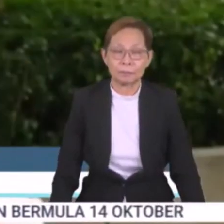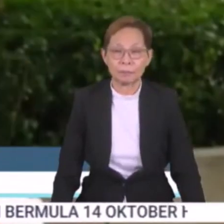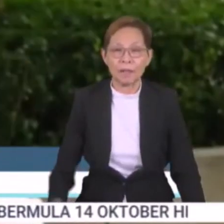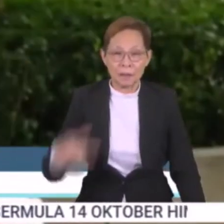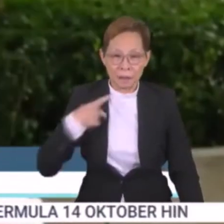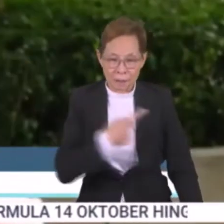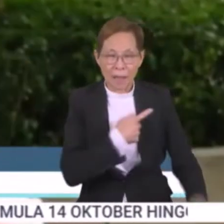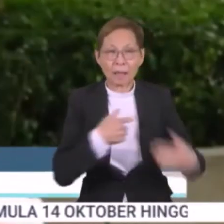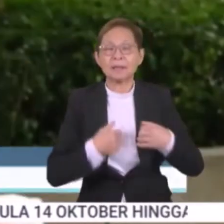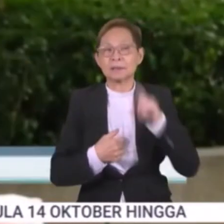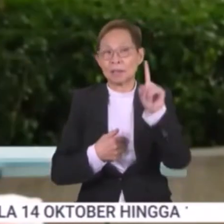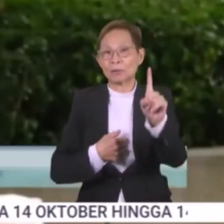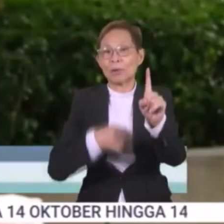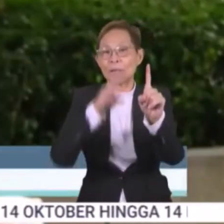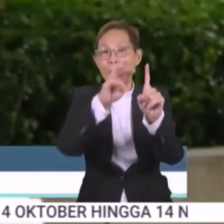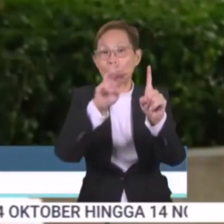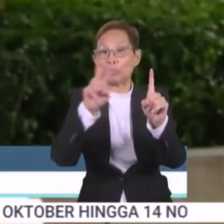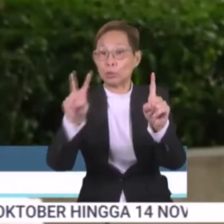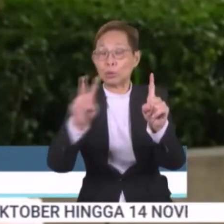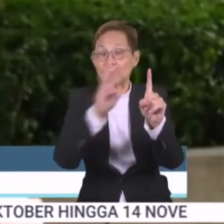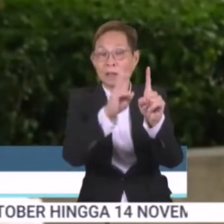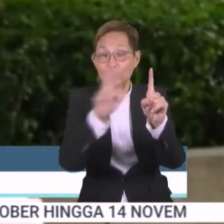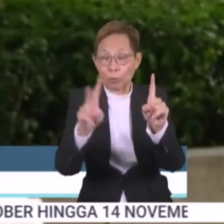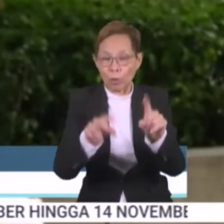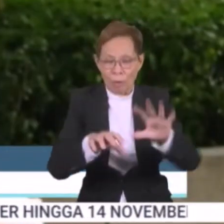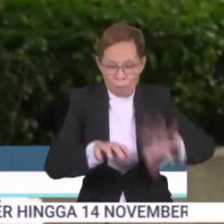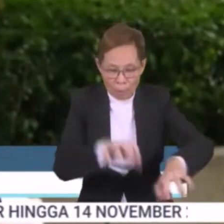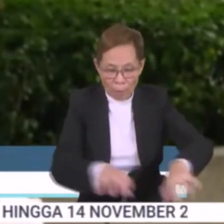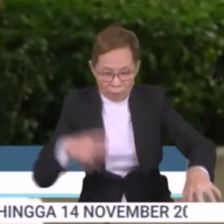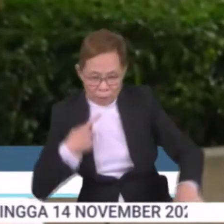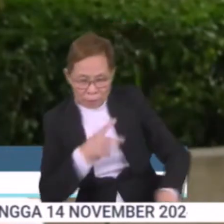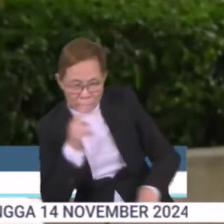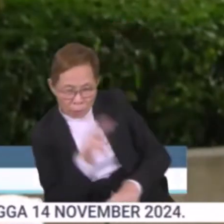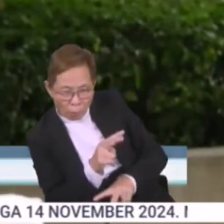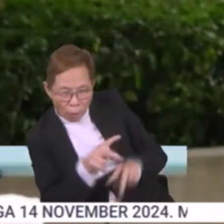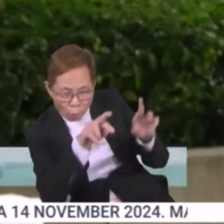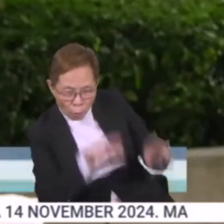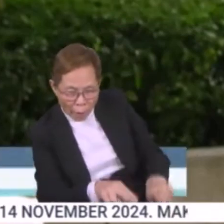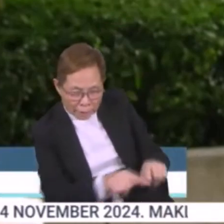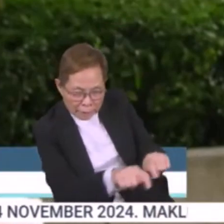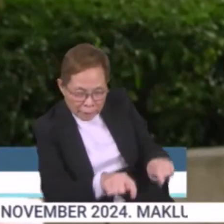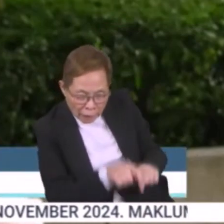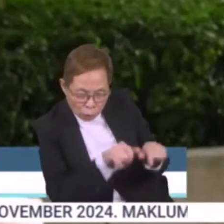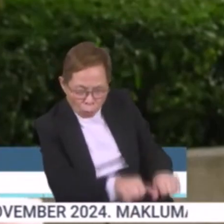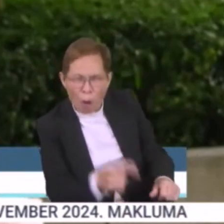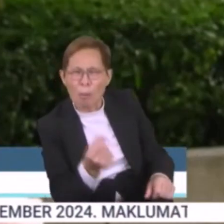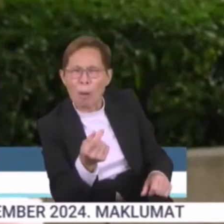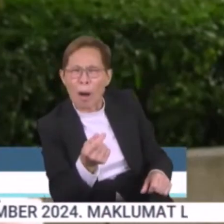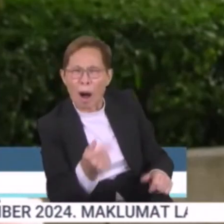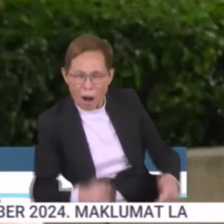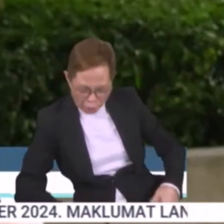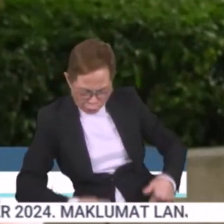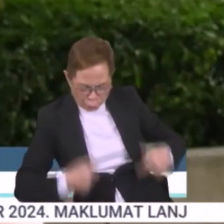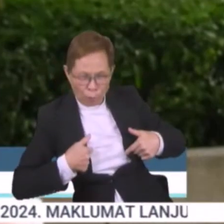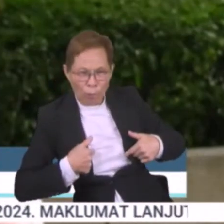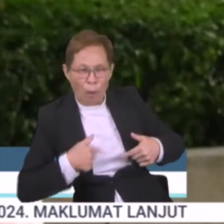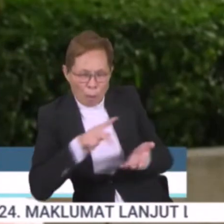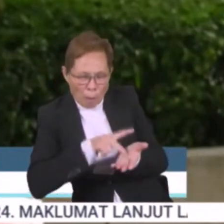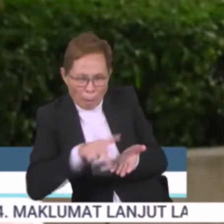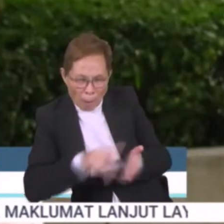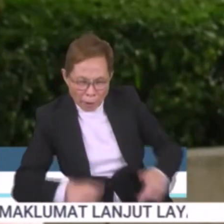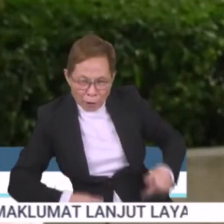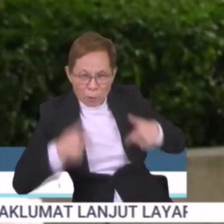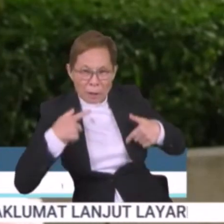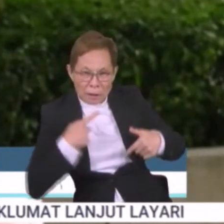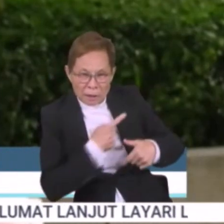Kita ada 162 daerah. Jadi kita boleh lihat rakyat di satu kawasan itu lebih tahu apakah kos kehidupan mereka yang telah pun kita